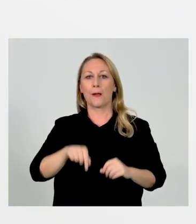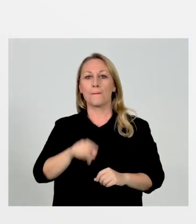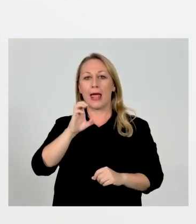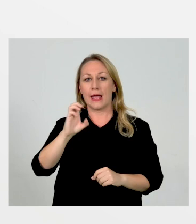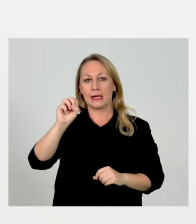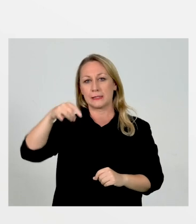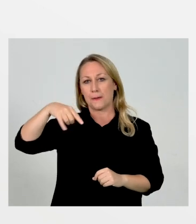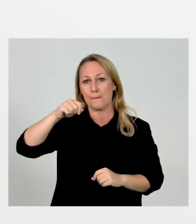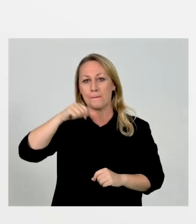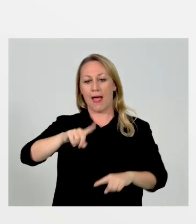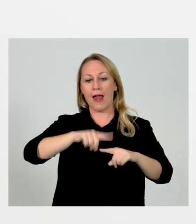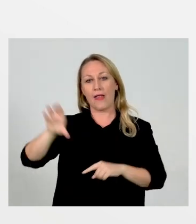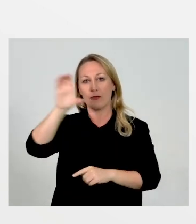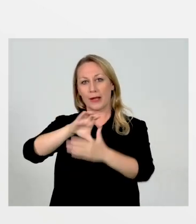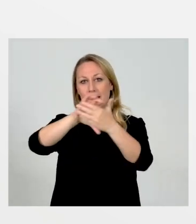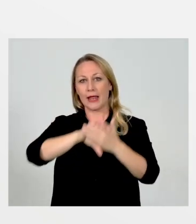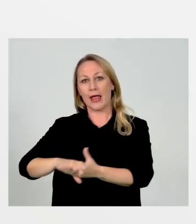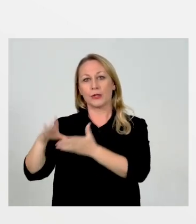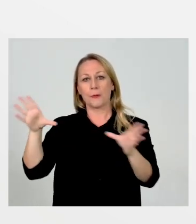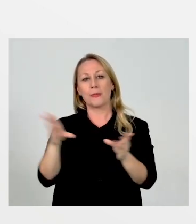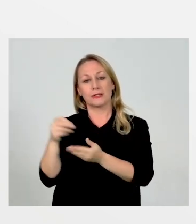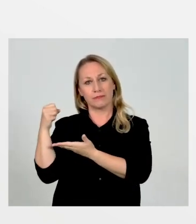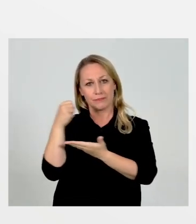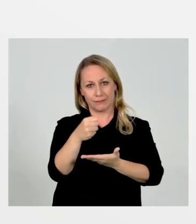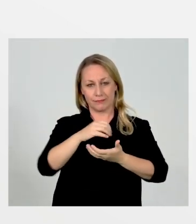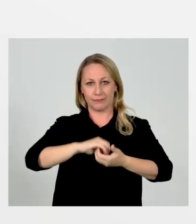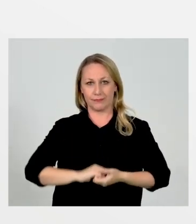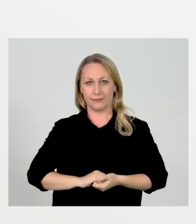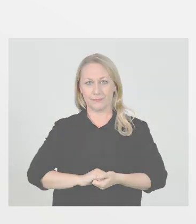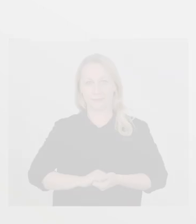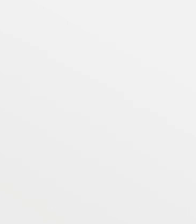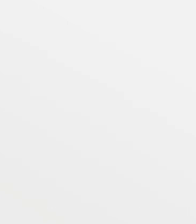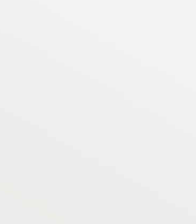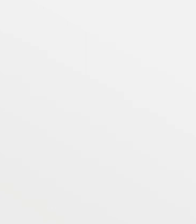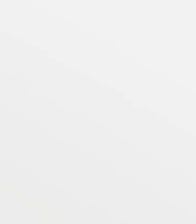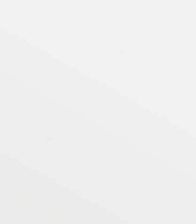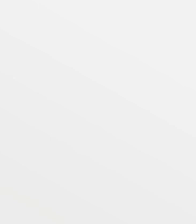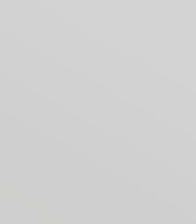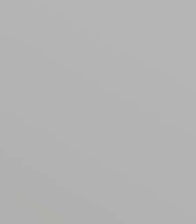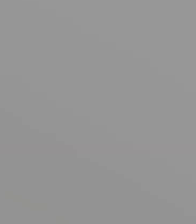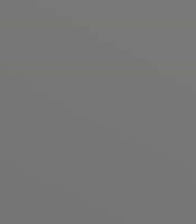περιφέρεια στην πράξη. ΕΣΠΑ. Με τη συγχρηματοδότηση της Ελλάδας και της Ευρωπαϊκής Ένωσης.